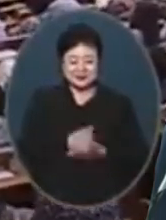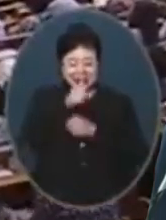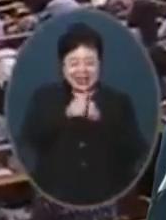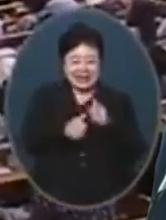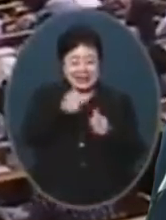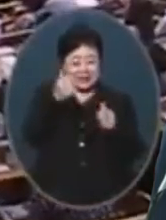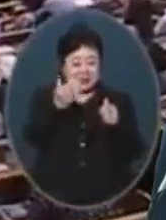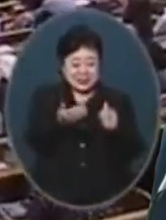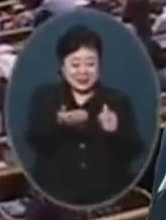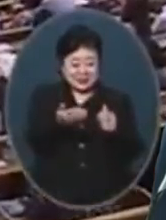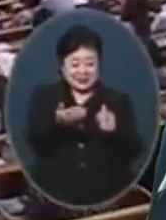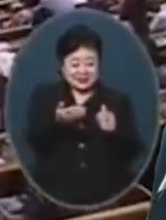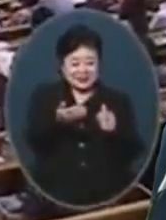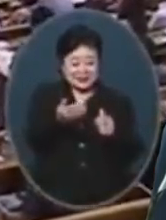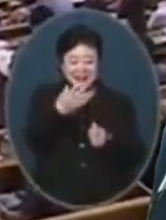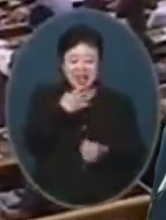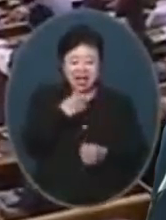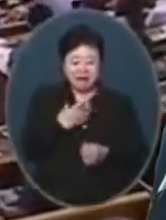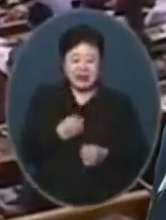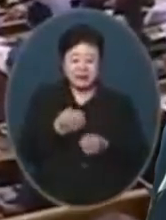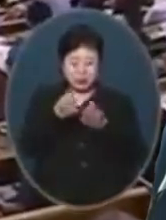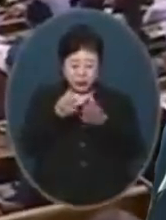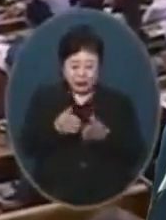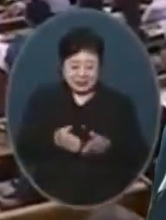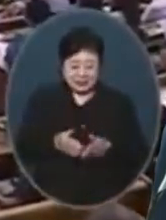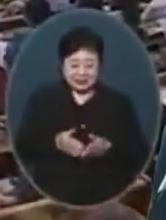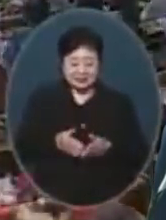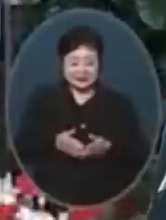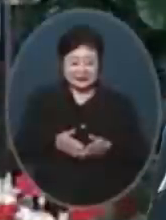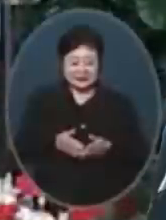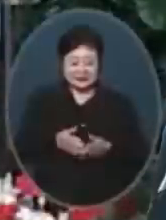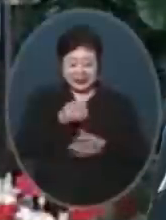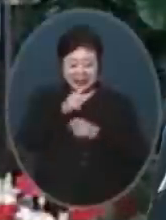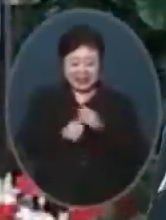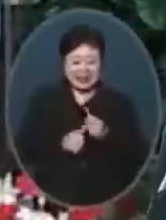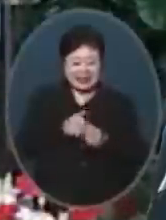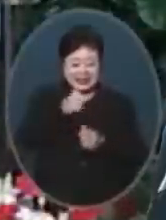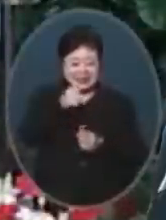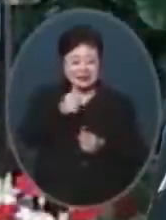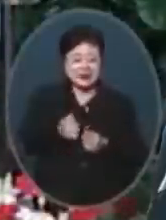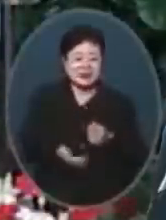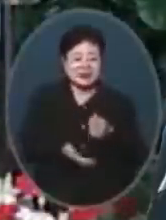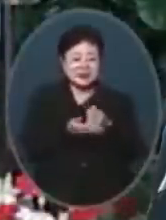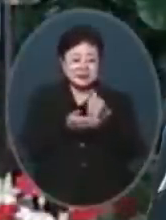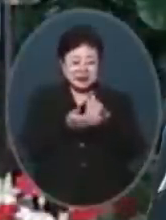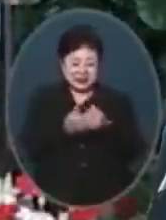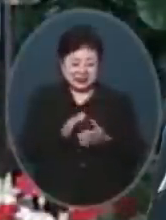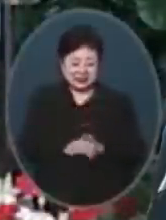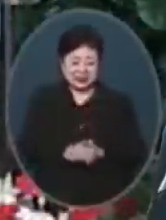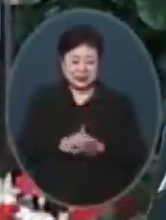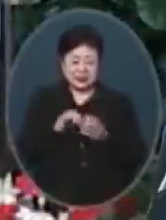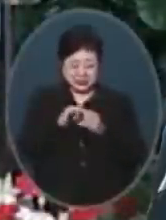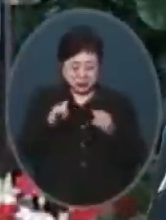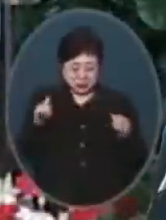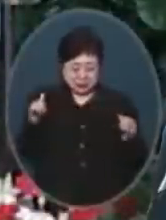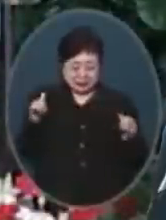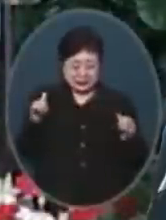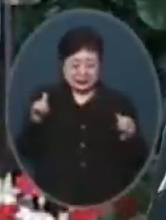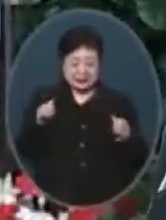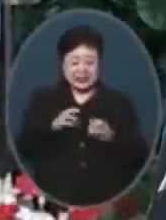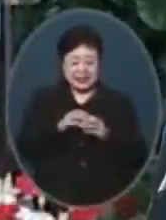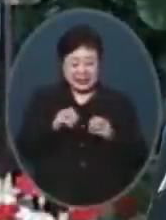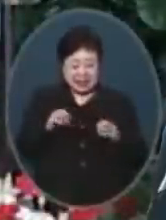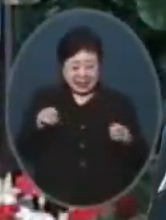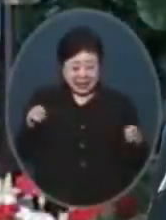하나님께서 아브라함을 통해서 하나님을 섬기는 민족을 이